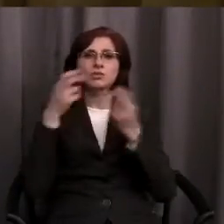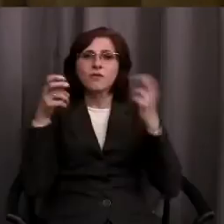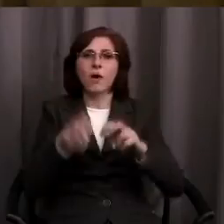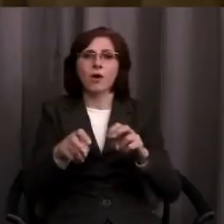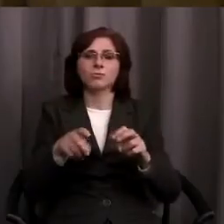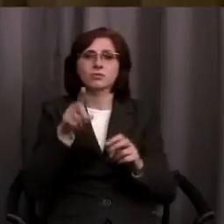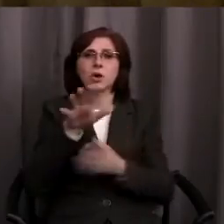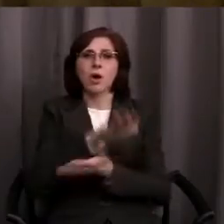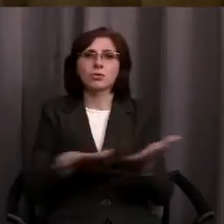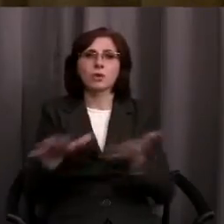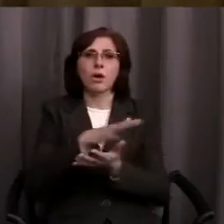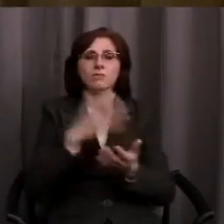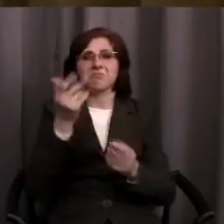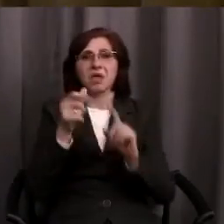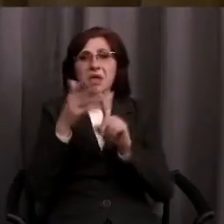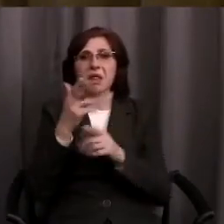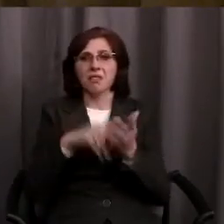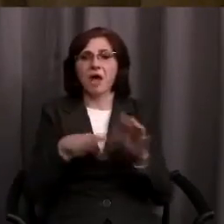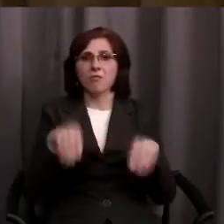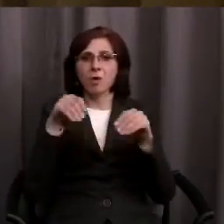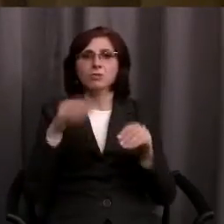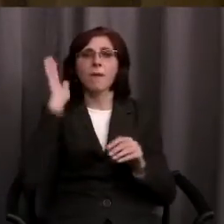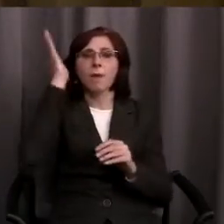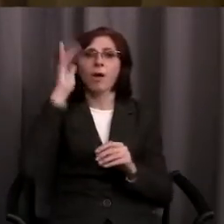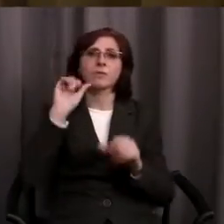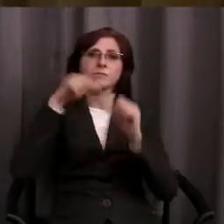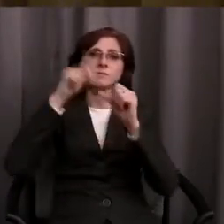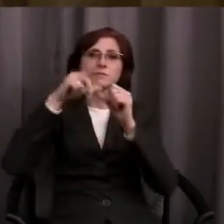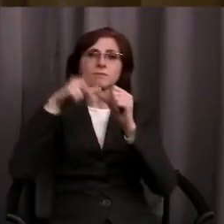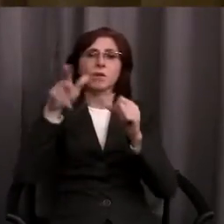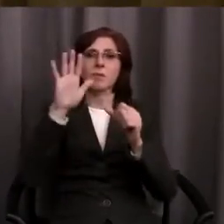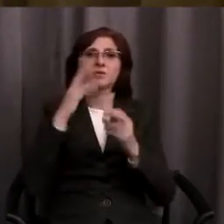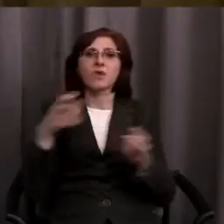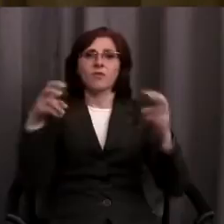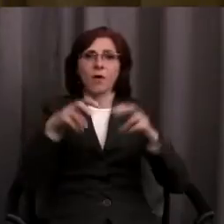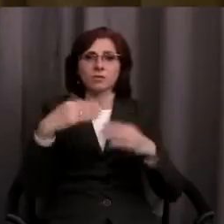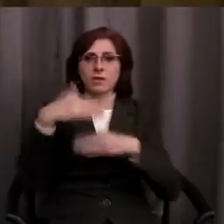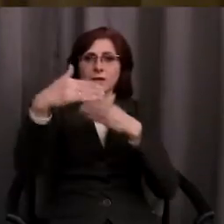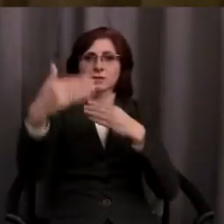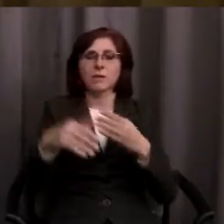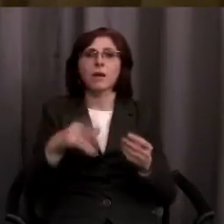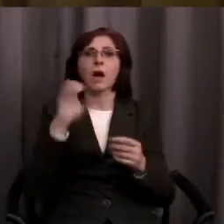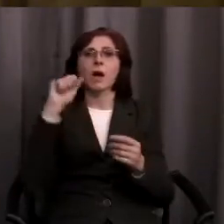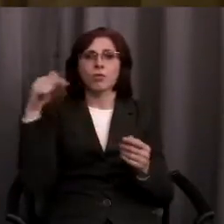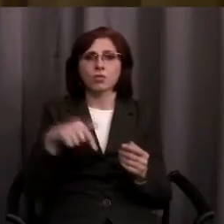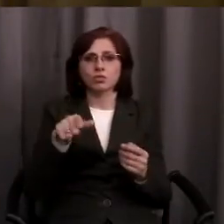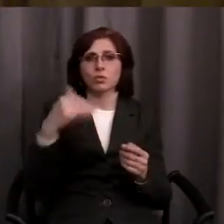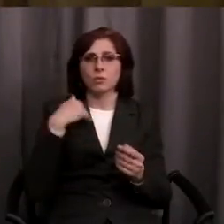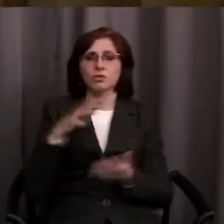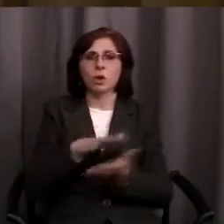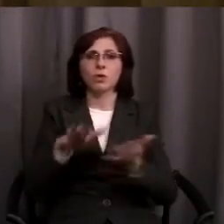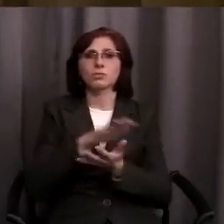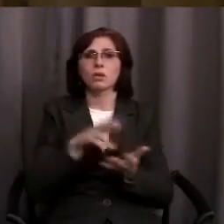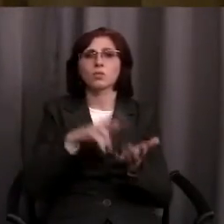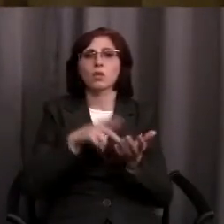takie ośrodki, kilka na początek, które potem w kolejnych latach będą tworzyły następne, ale muszą być to ośrodki,